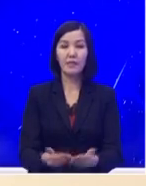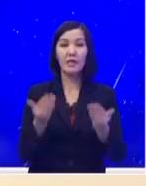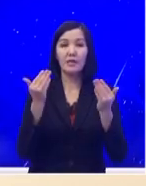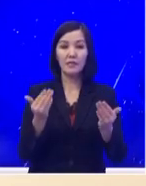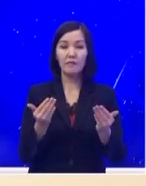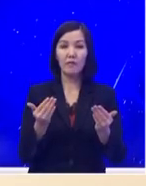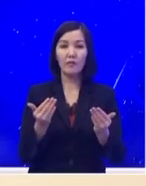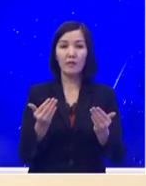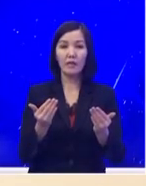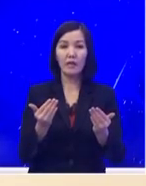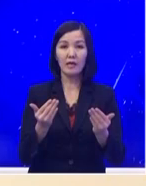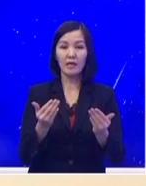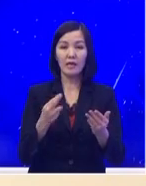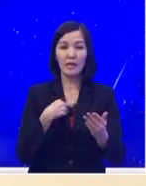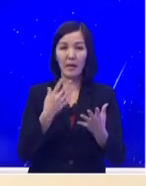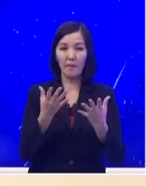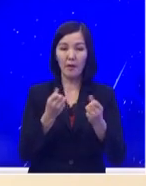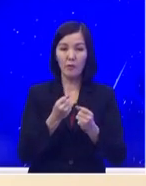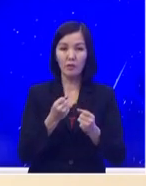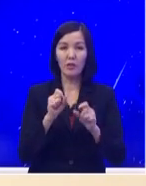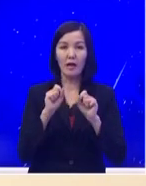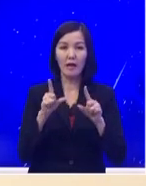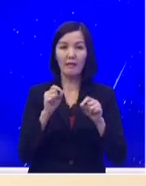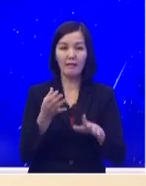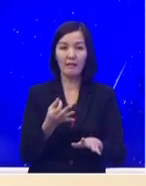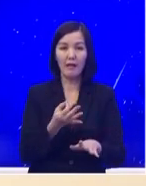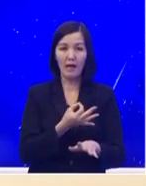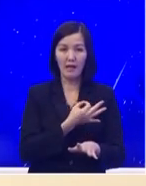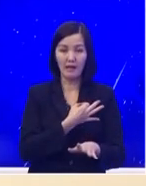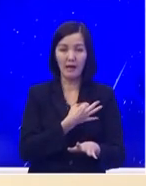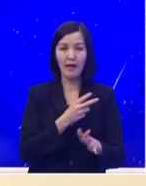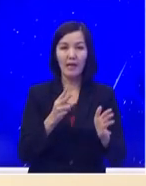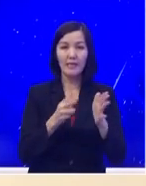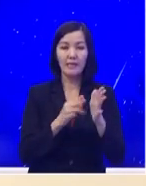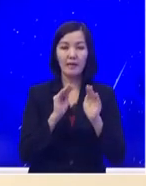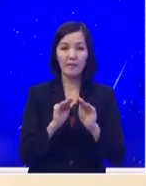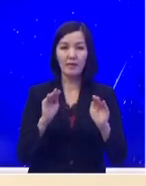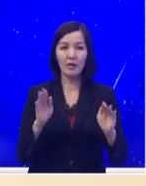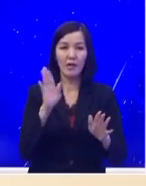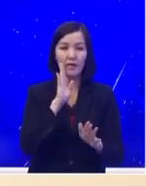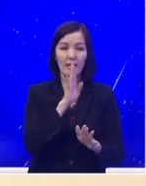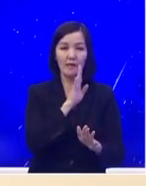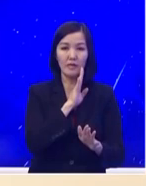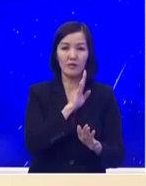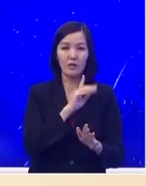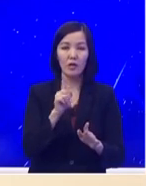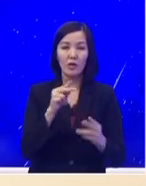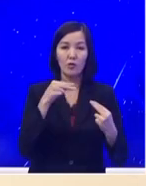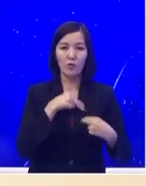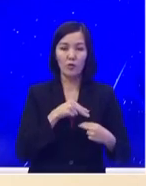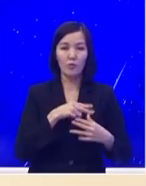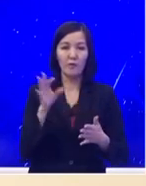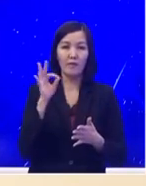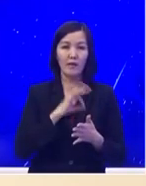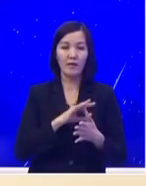Сегодня я стала обладательницей подвески «Алтын-Алқа». У меня 7 детей. Это награда не просто за материнство, но и за тот труд, который мы